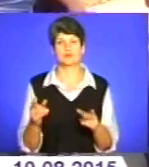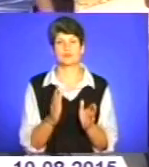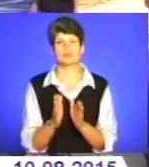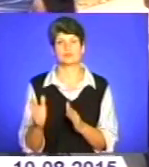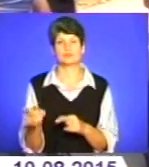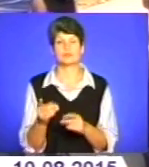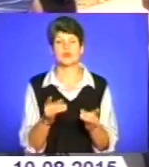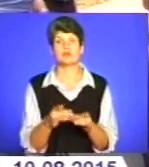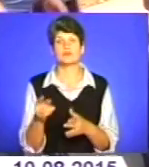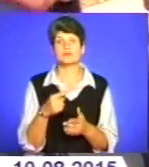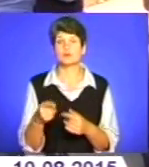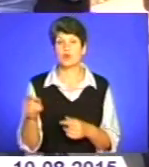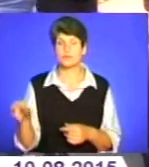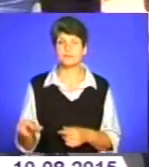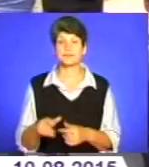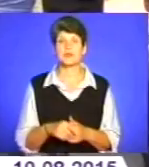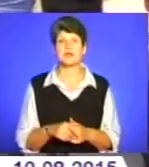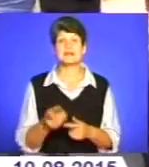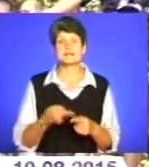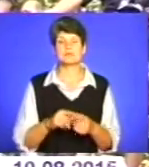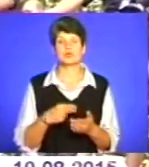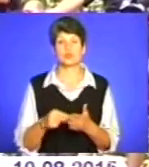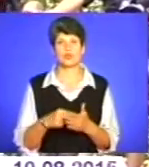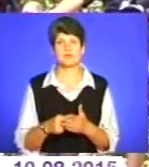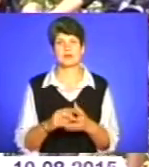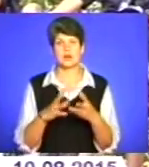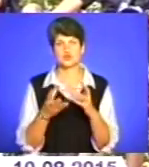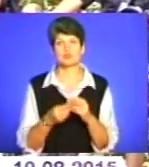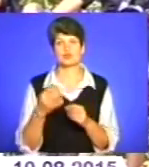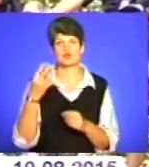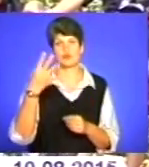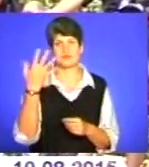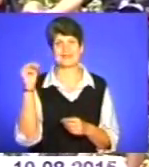Велосипеди були придбані в рамках програми «Безпечне місто» на суму понад 45 тисяч гривень.